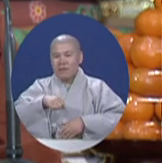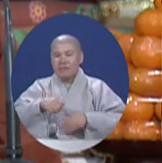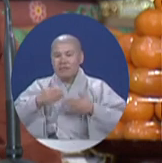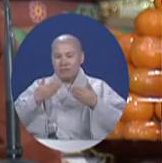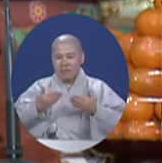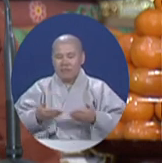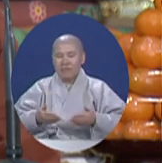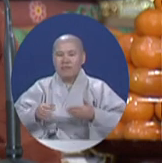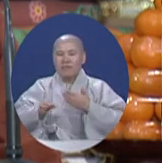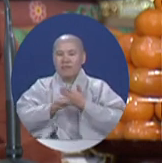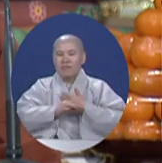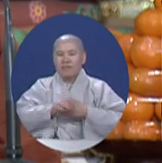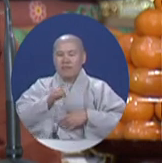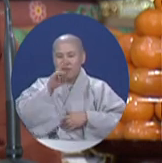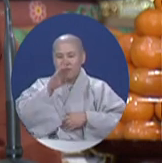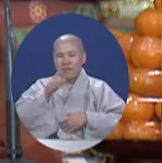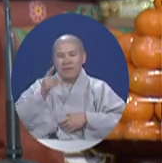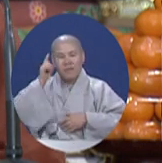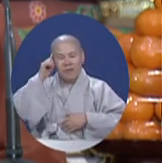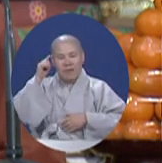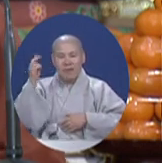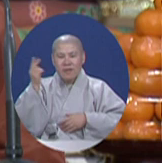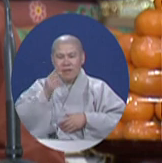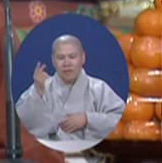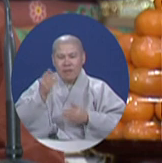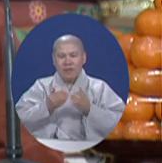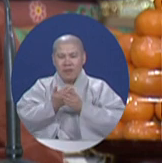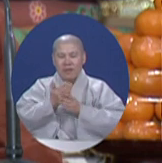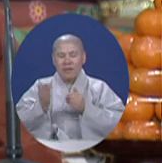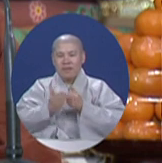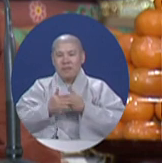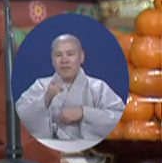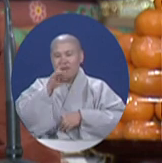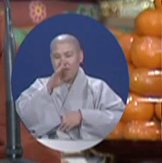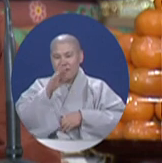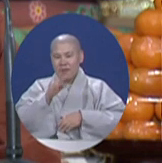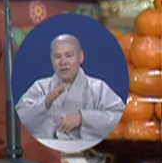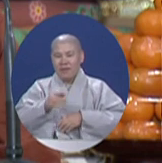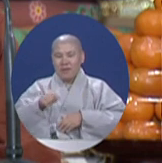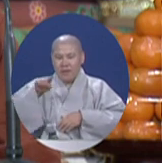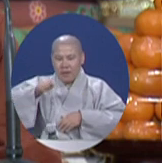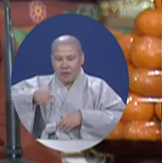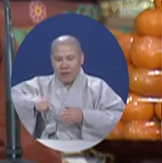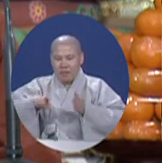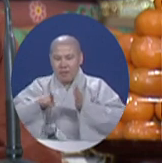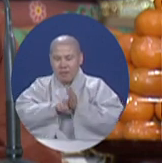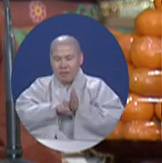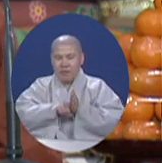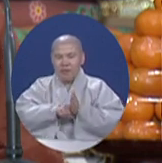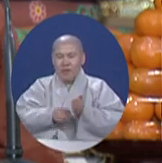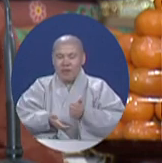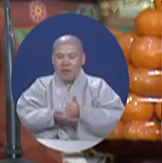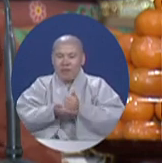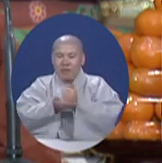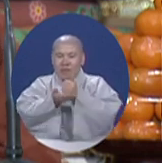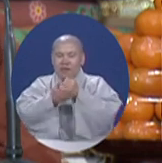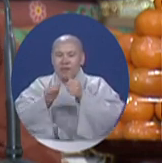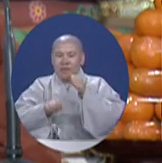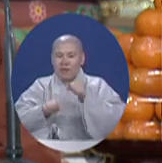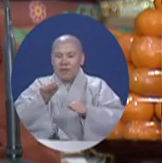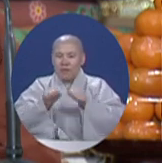믿어가지고는요, 그 견해가 자꾸 튀어나와가지고 안 돼요. 아주 심신, 봉행, 받들어 행해야